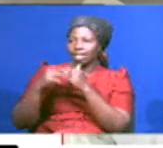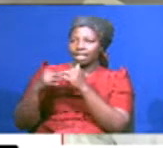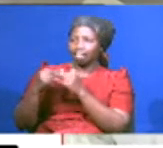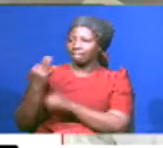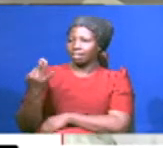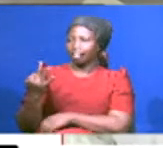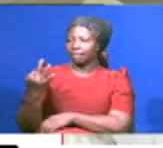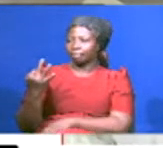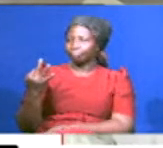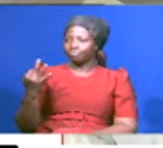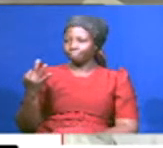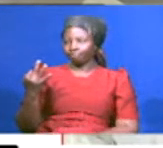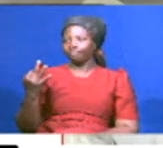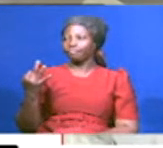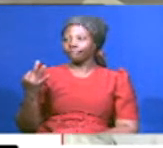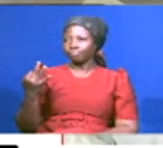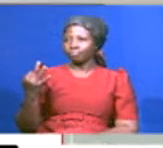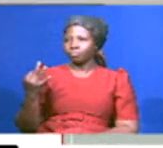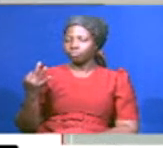1983. Okay. Yes.